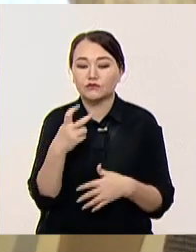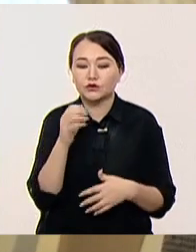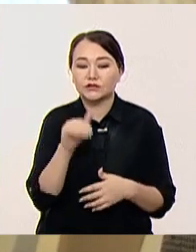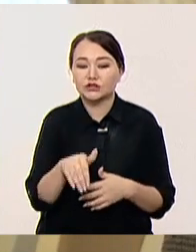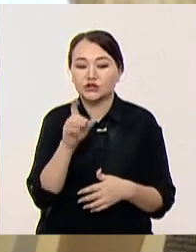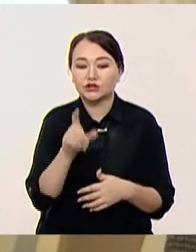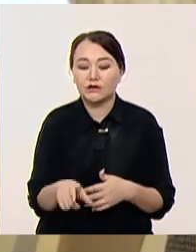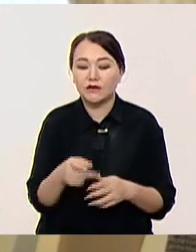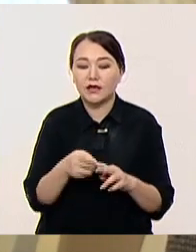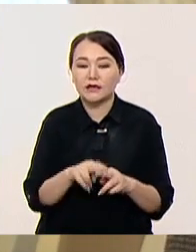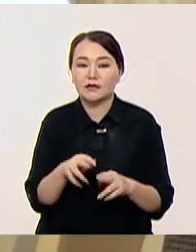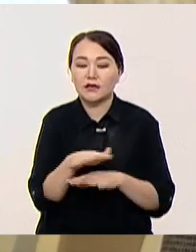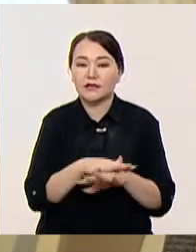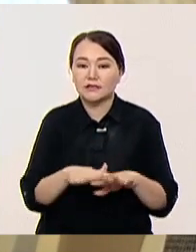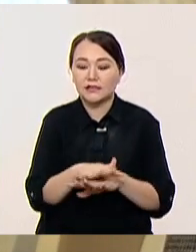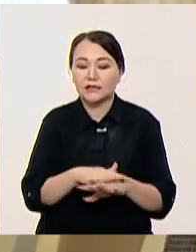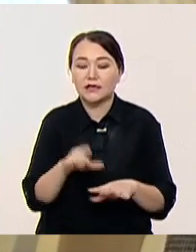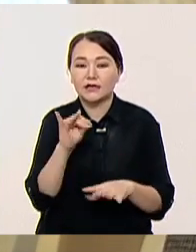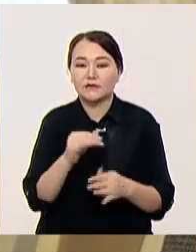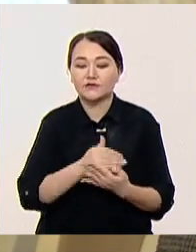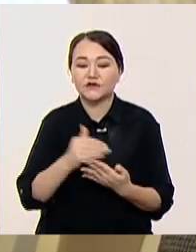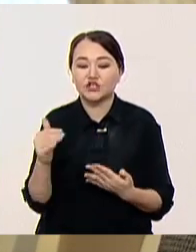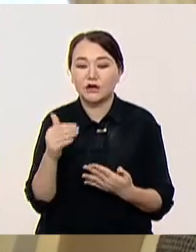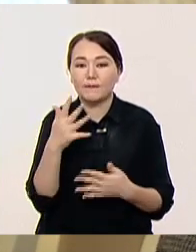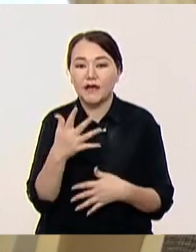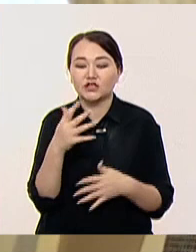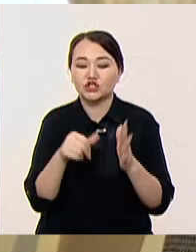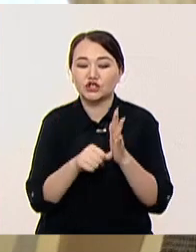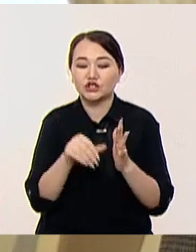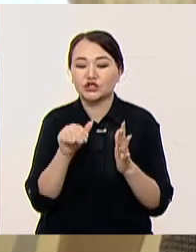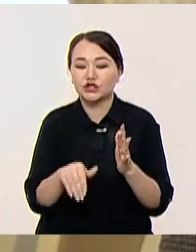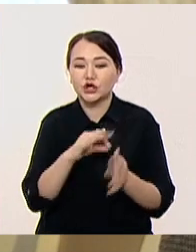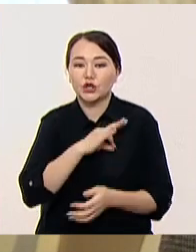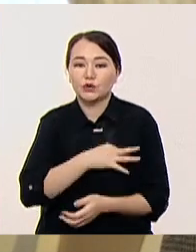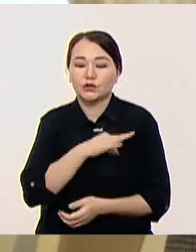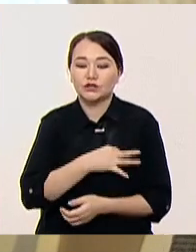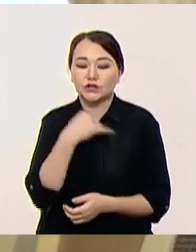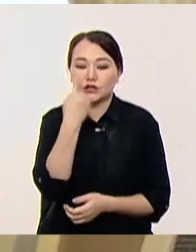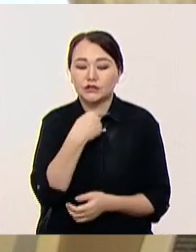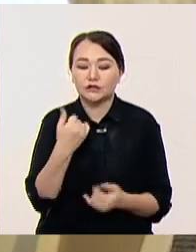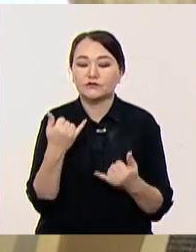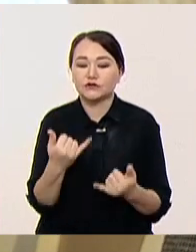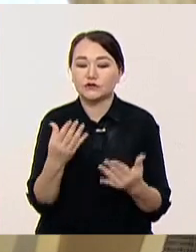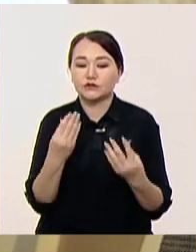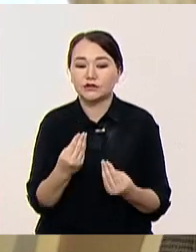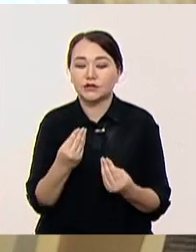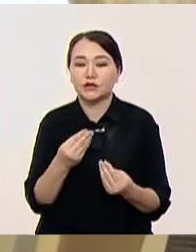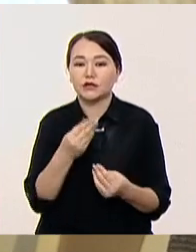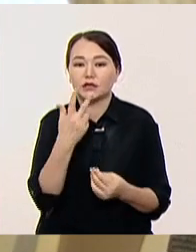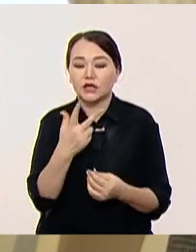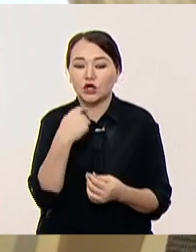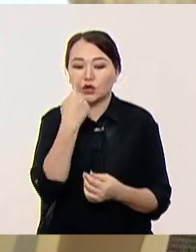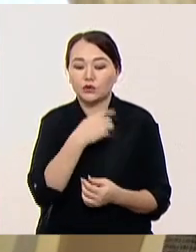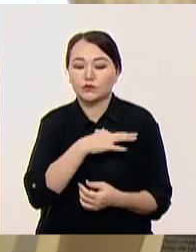абонентов. Это население и свыше 5-6 тысяч юридических лиц. На сегодняшний день у нас всего лишь 3 юридических